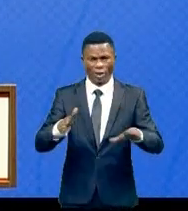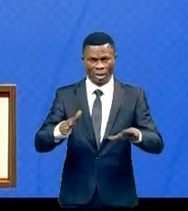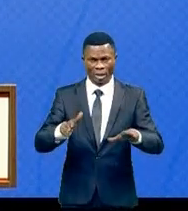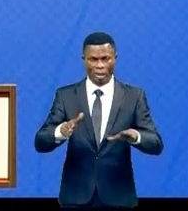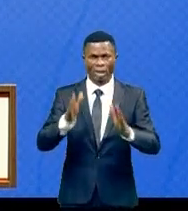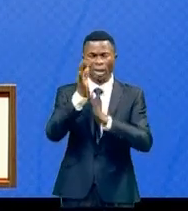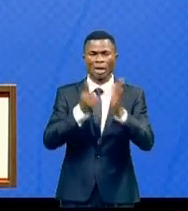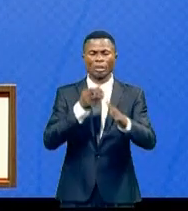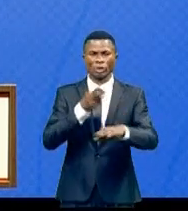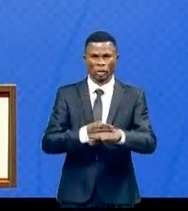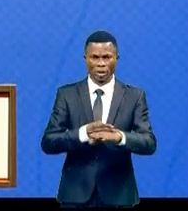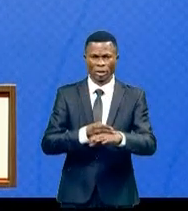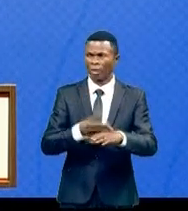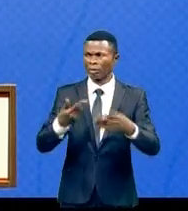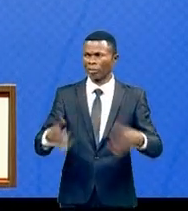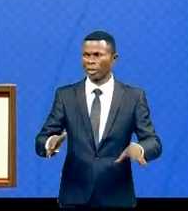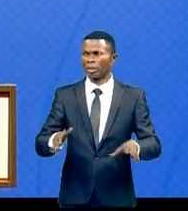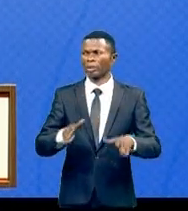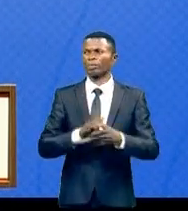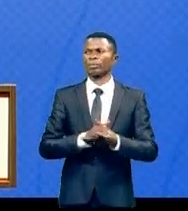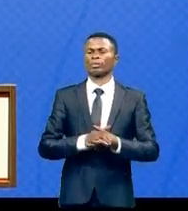à 16h.